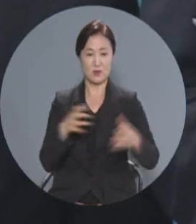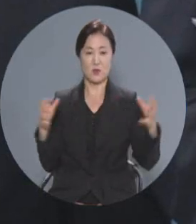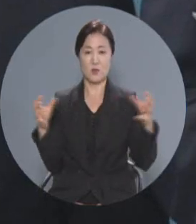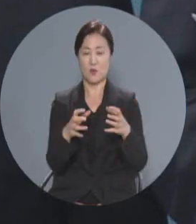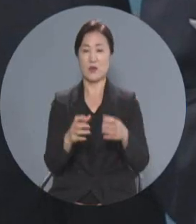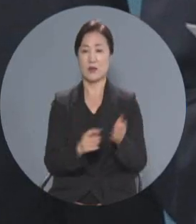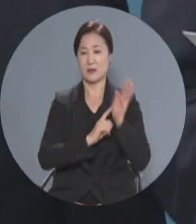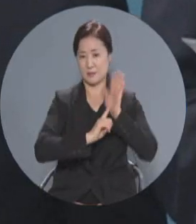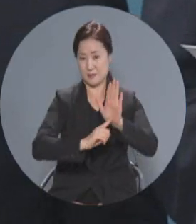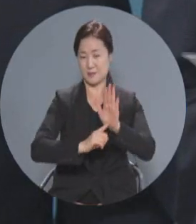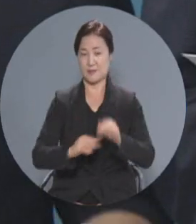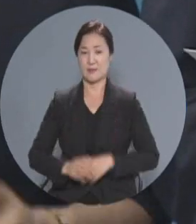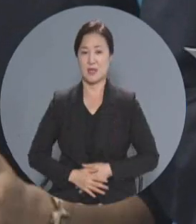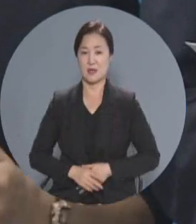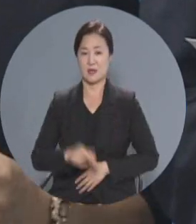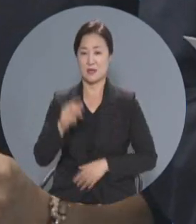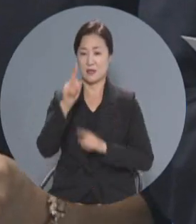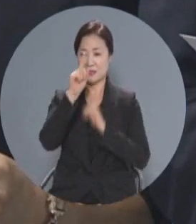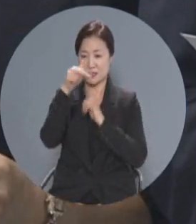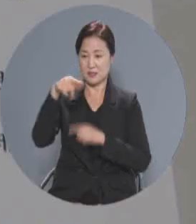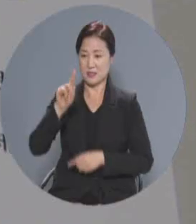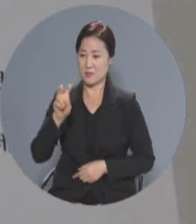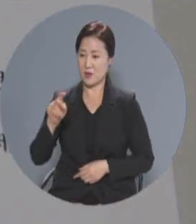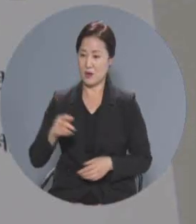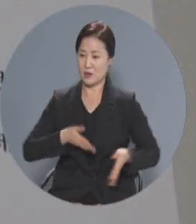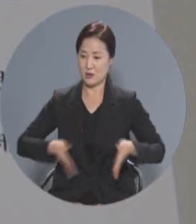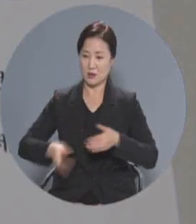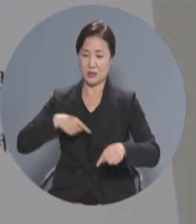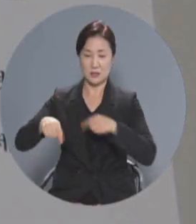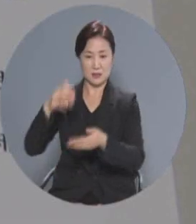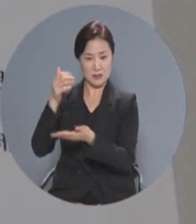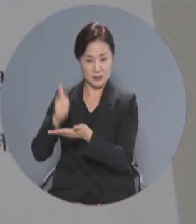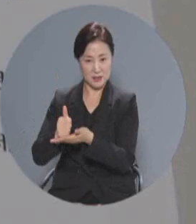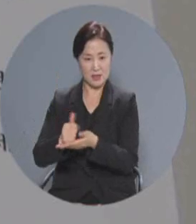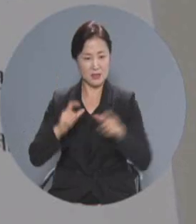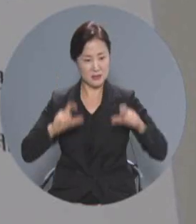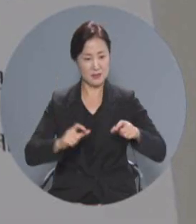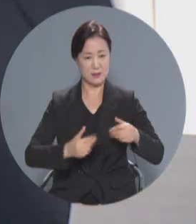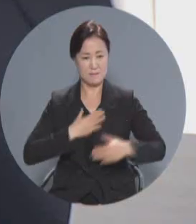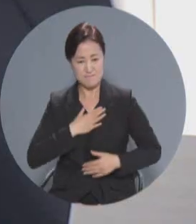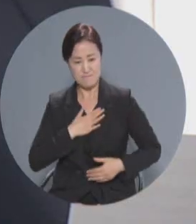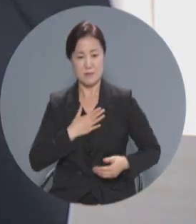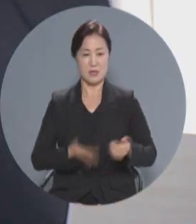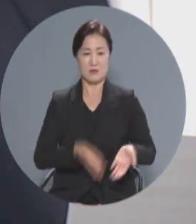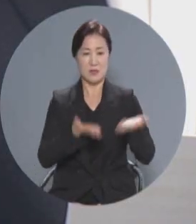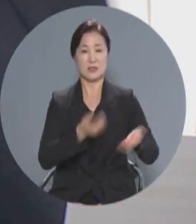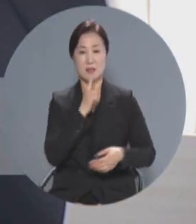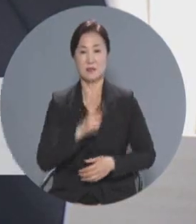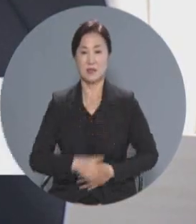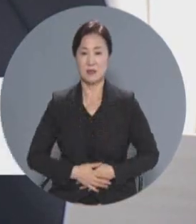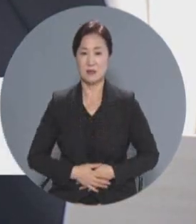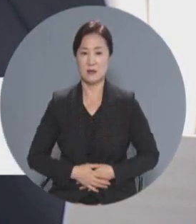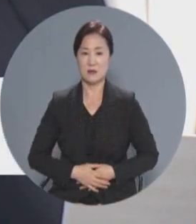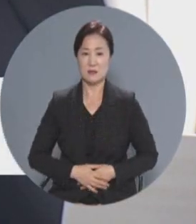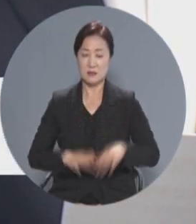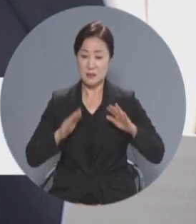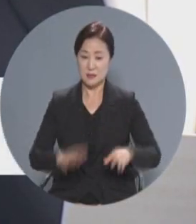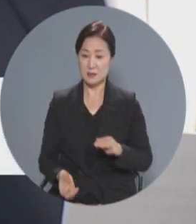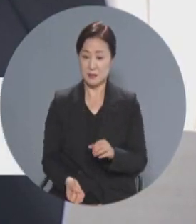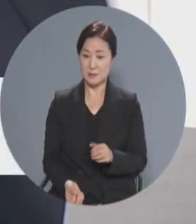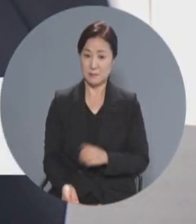자청해서 이재명 경기지사의 발언이 지역 감정을 조장했다고 비판했습니다. 현실적으로 이기는 카드가 뭐냐 봤을